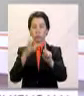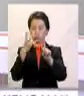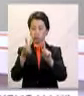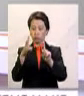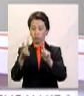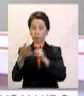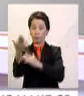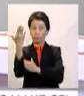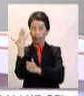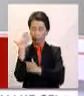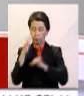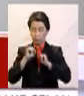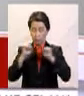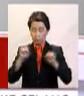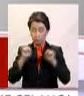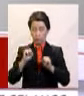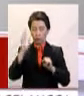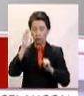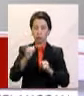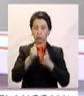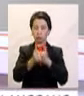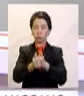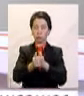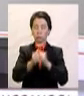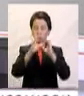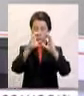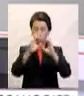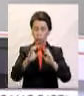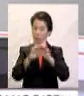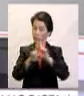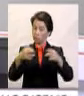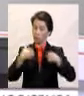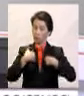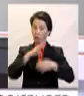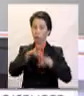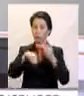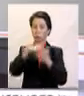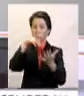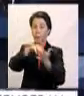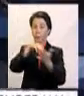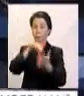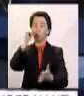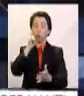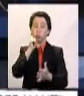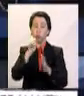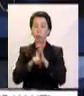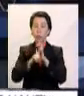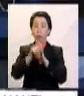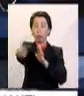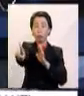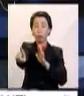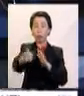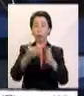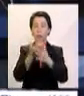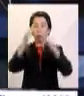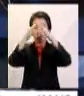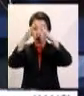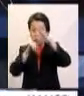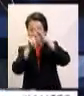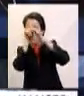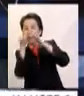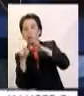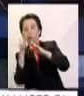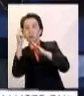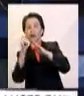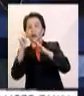1.17 pagi Selasa lepas itu bakal mengikut prosedur sedia ada. Kesemua pelajar perempuan itu meloloskan diri melalui siling bumbung